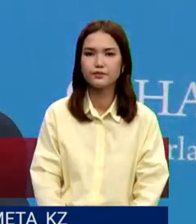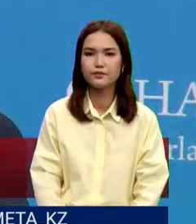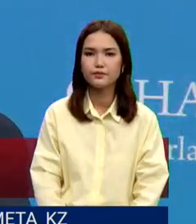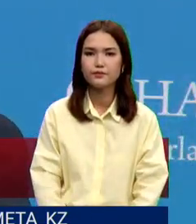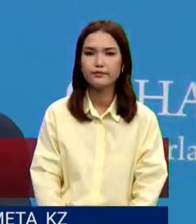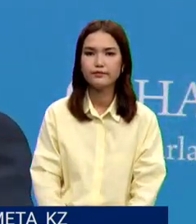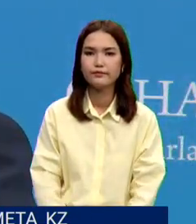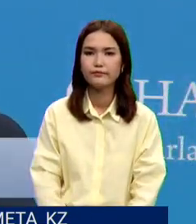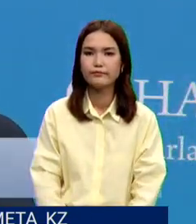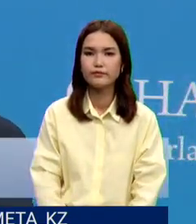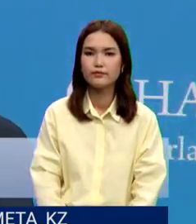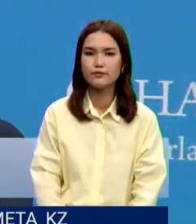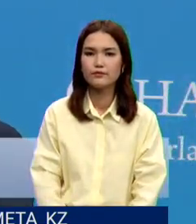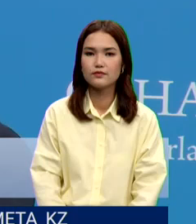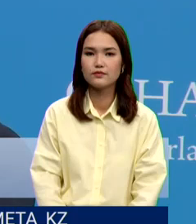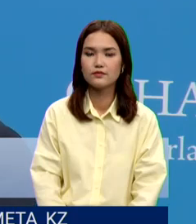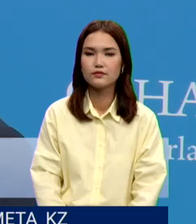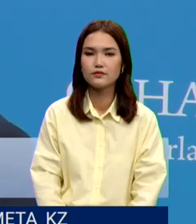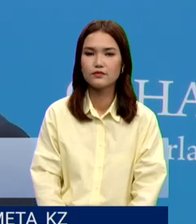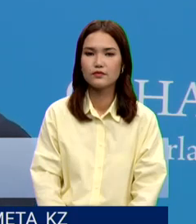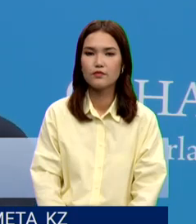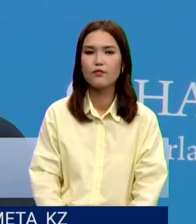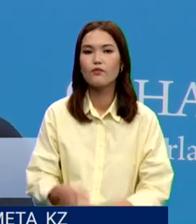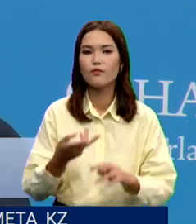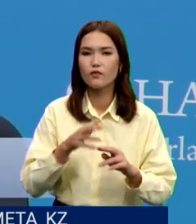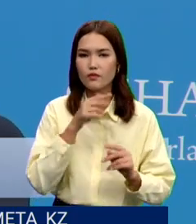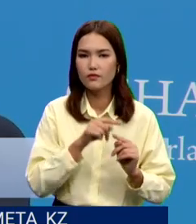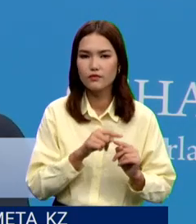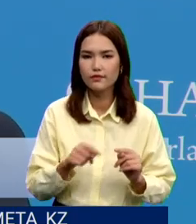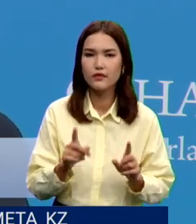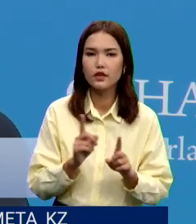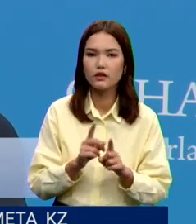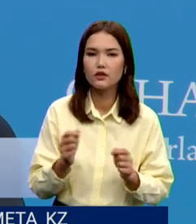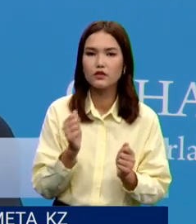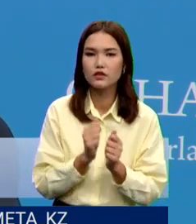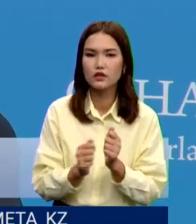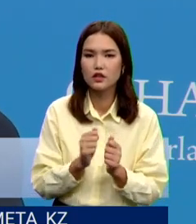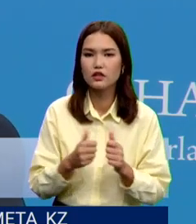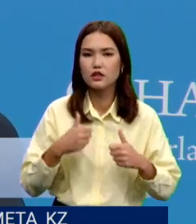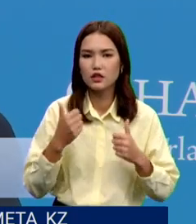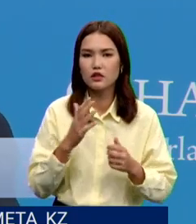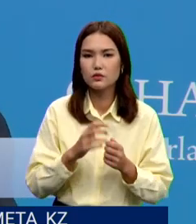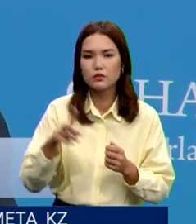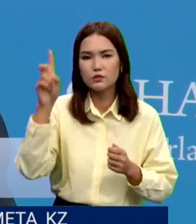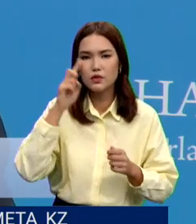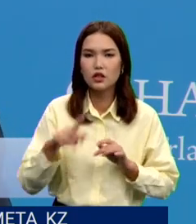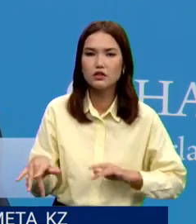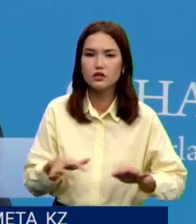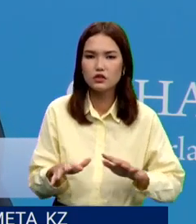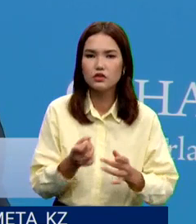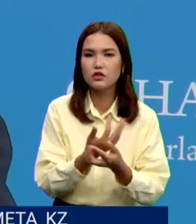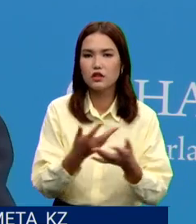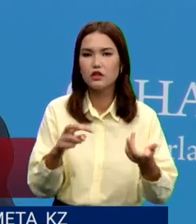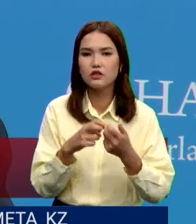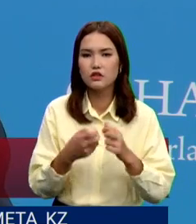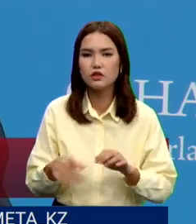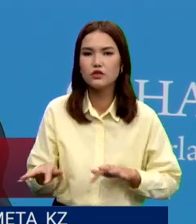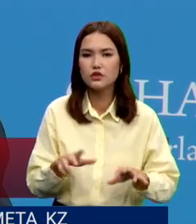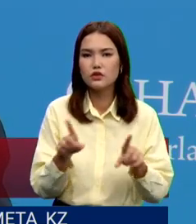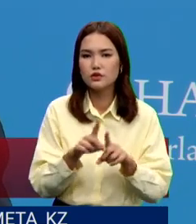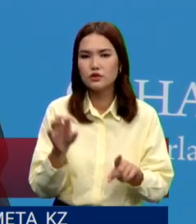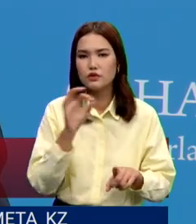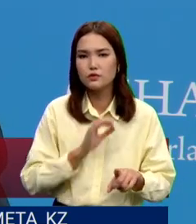Правильно, что заранее было объявлено, для того, чтобы политические партии подготовились, подготовили свои списки кандидатов, подготовились, кто будет